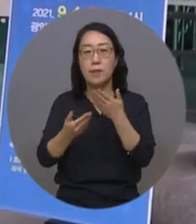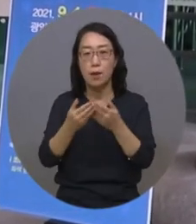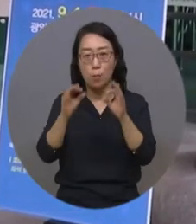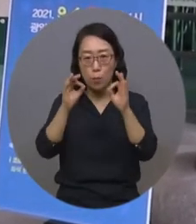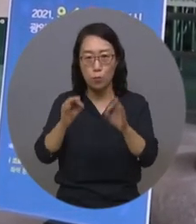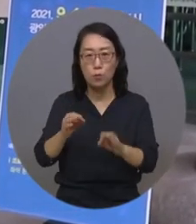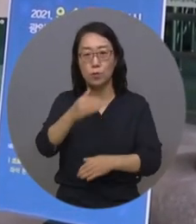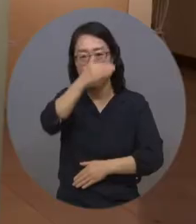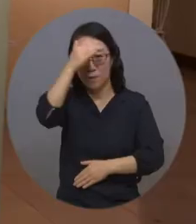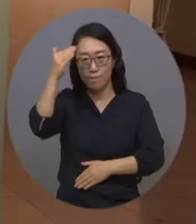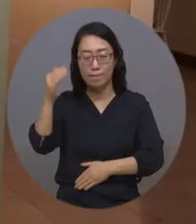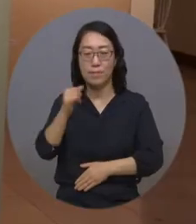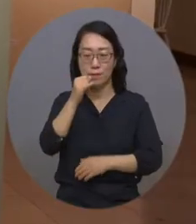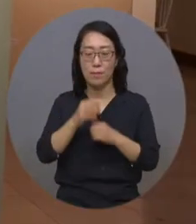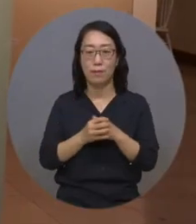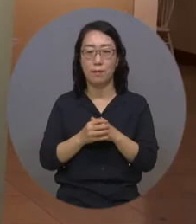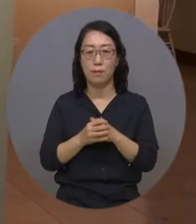있습니다.